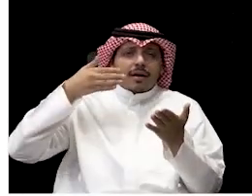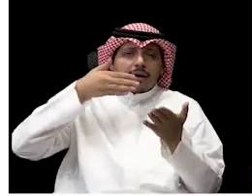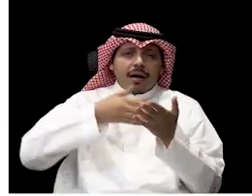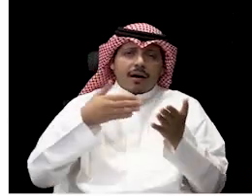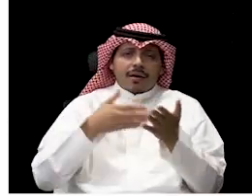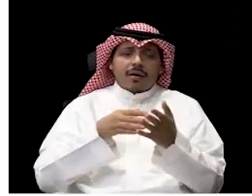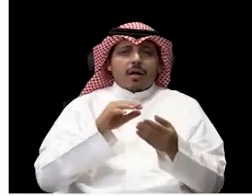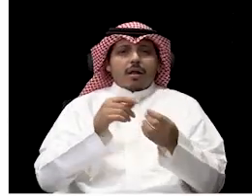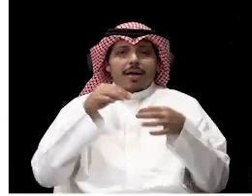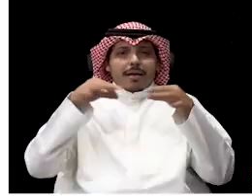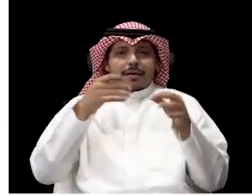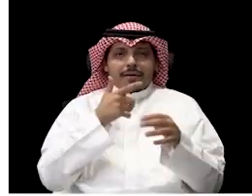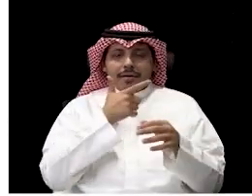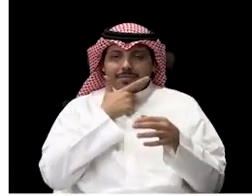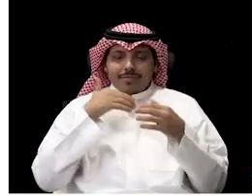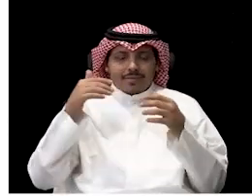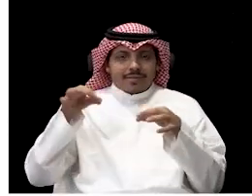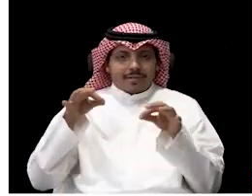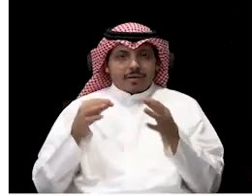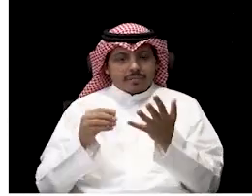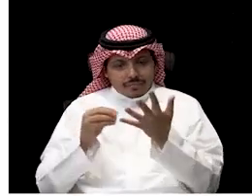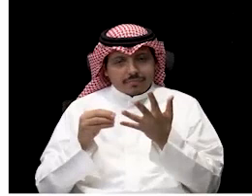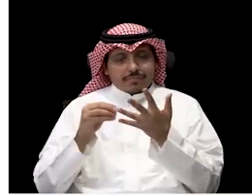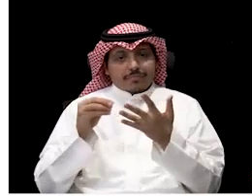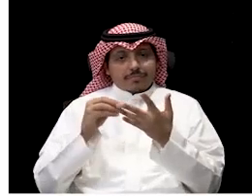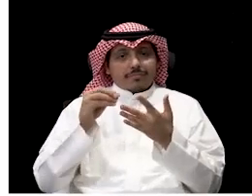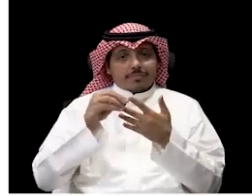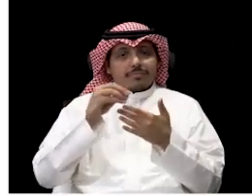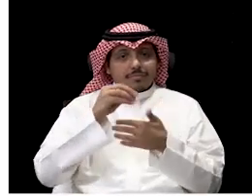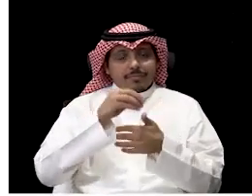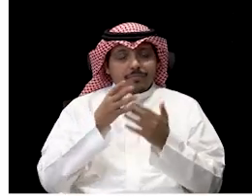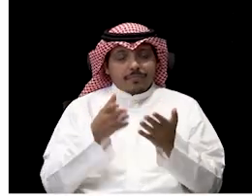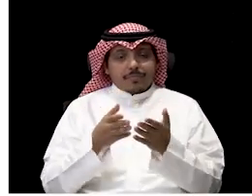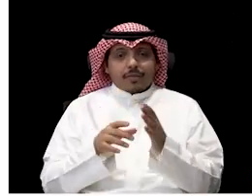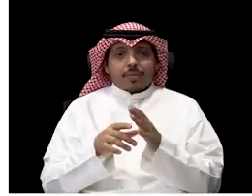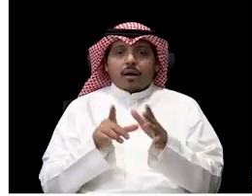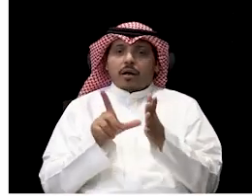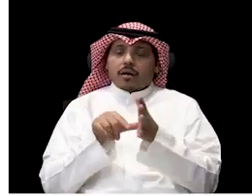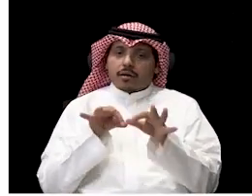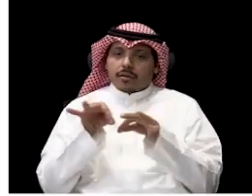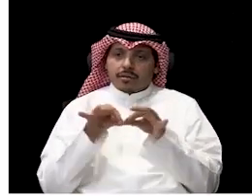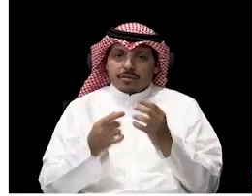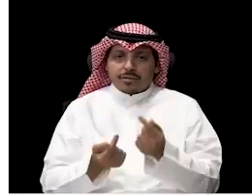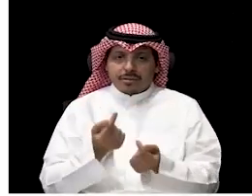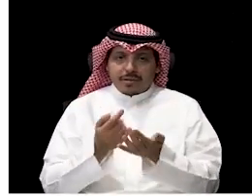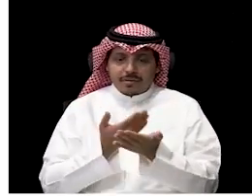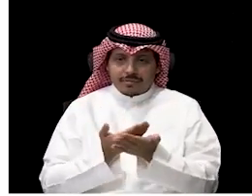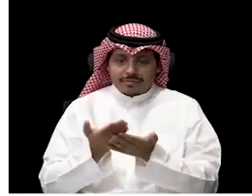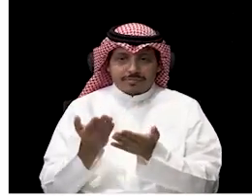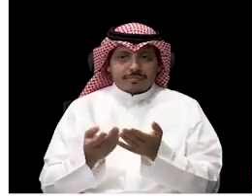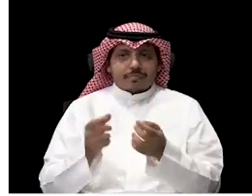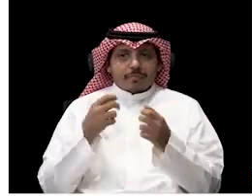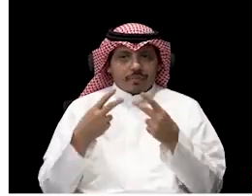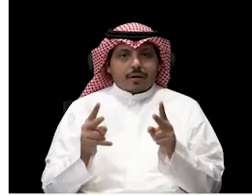الأبيض وتلوينه. وتحتاج إلى ماذا؟ إلى خطوات. يدخل فيها ماذا؟ هندسة زراعية في البداية،